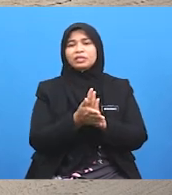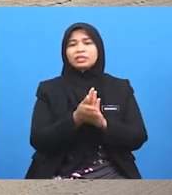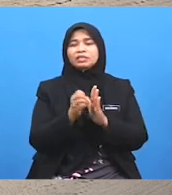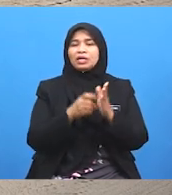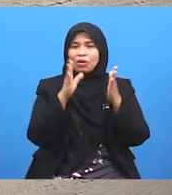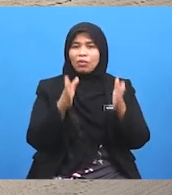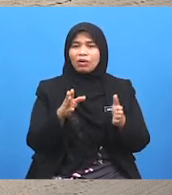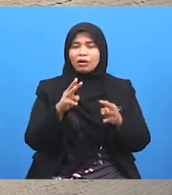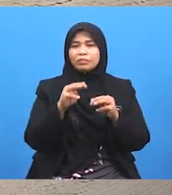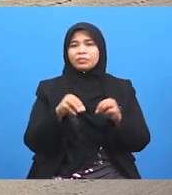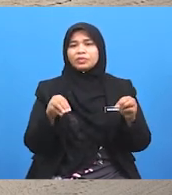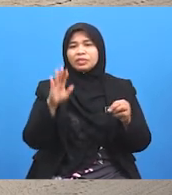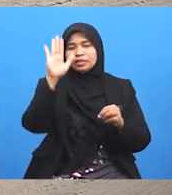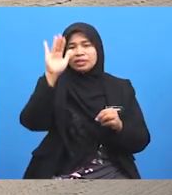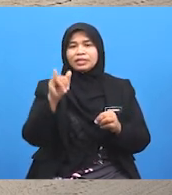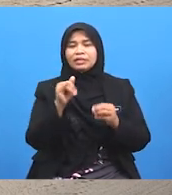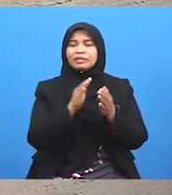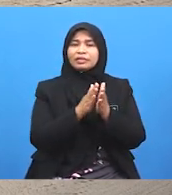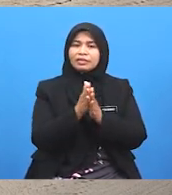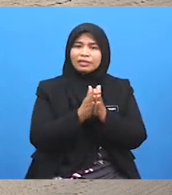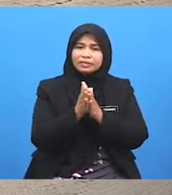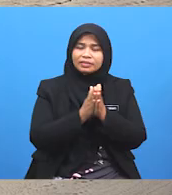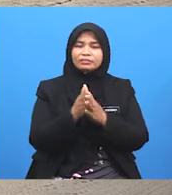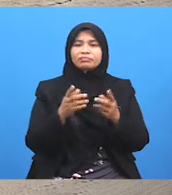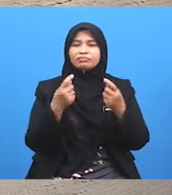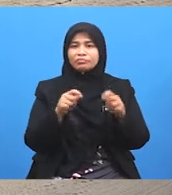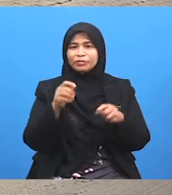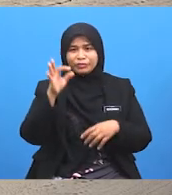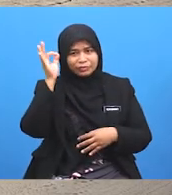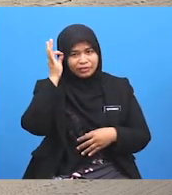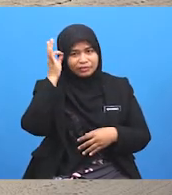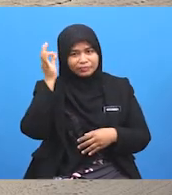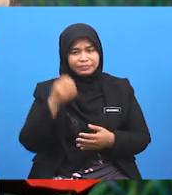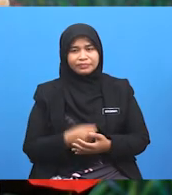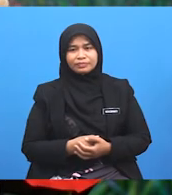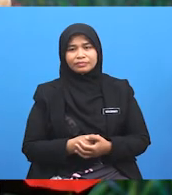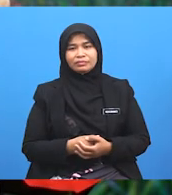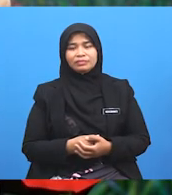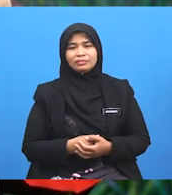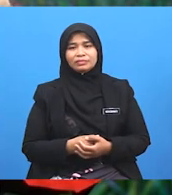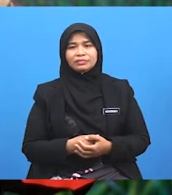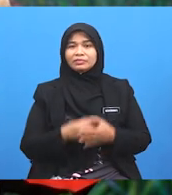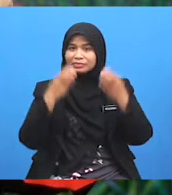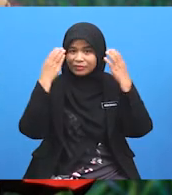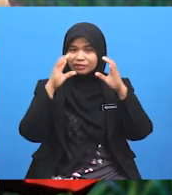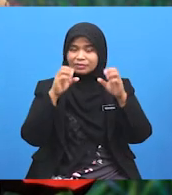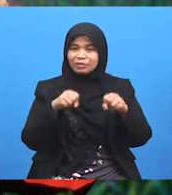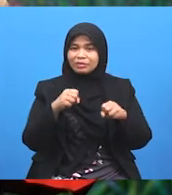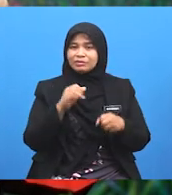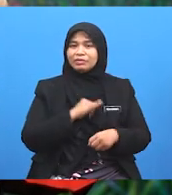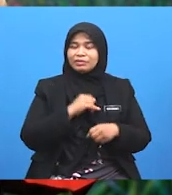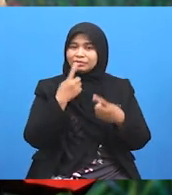murid yang rajin? Cikgu beri masa. Cuba fikirkan. Cikgu, boleh saya